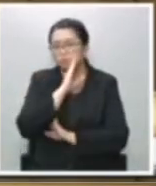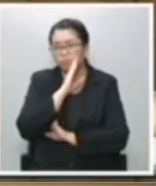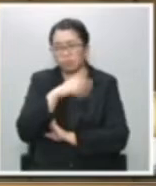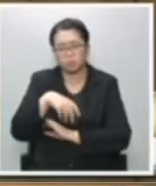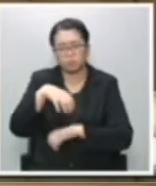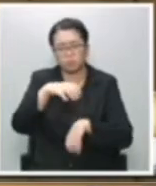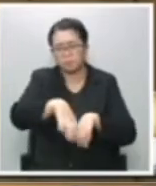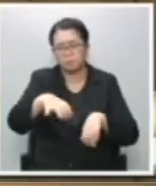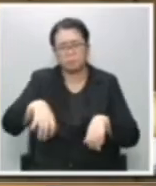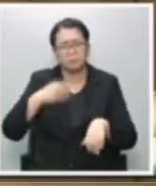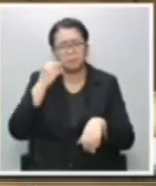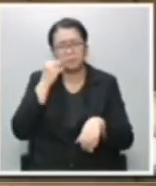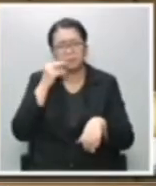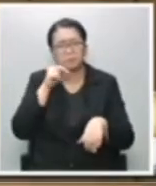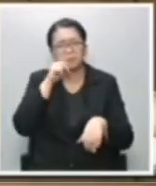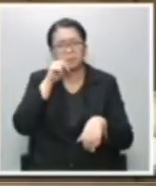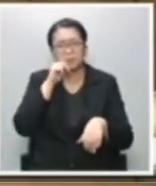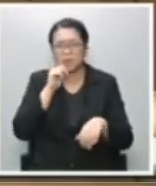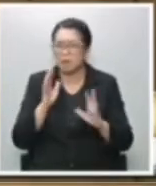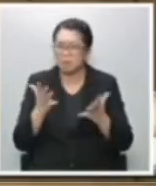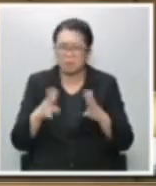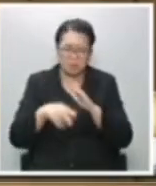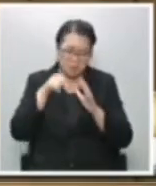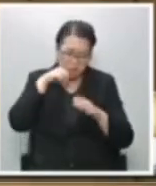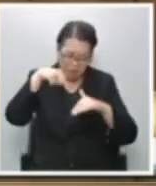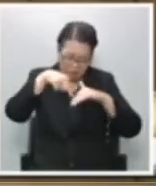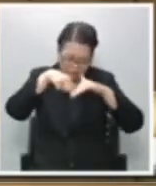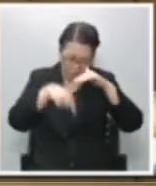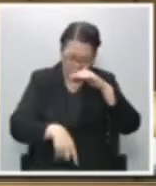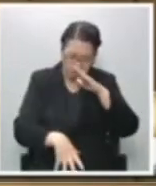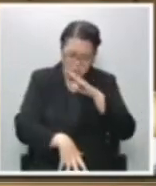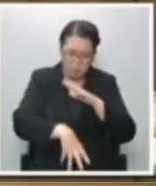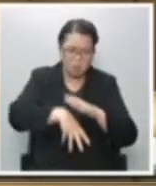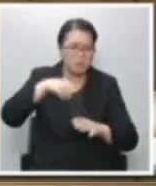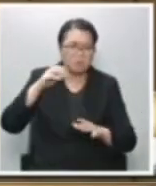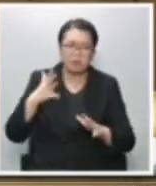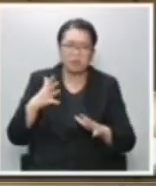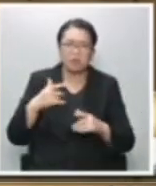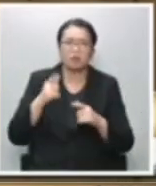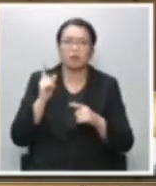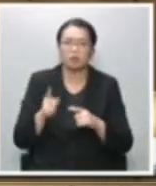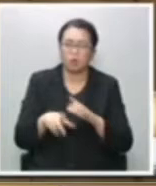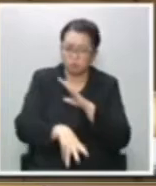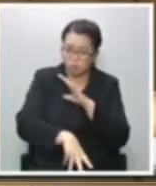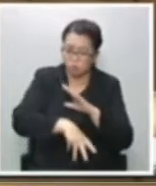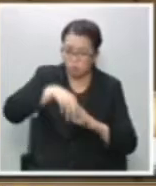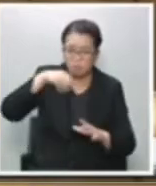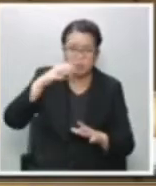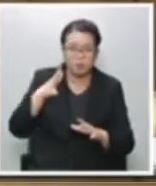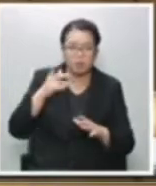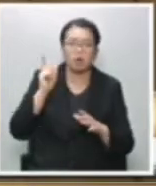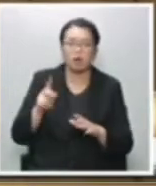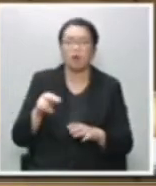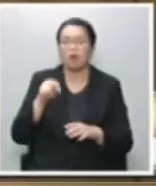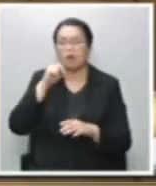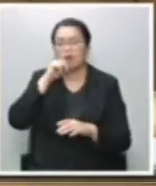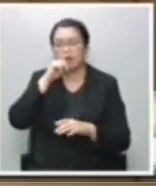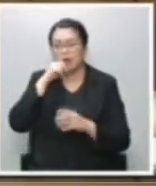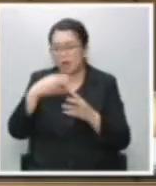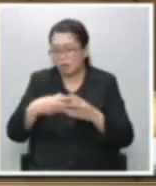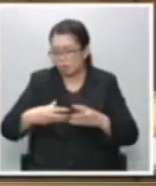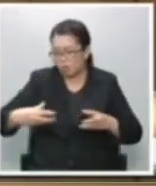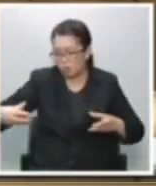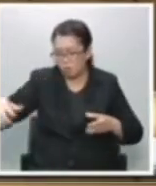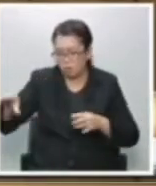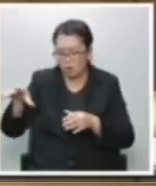ใดไม่มีน้ำต้นทุนก็จะมีมาตรการในการส่งน้ำให้มีการสร้างที่เก็บน้ำให้ส่งน้ำให้เพื่